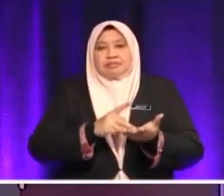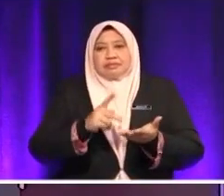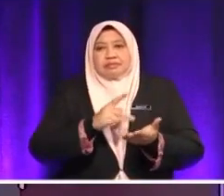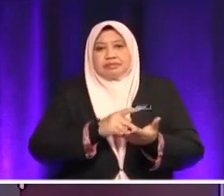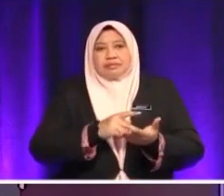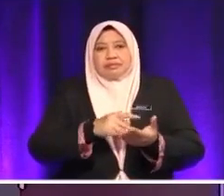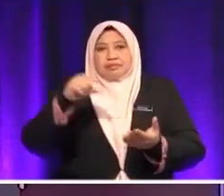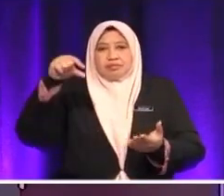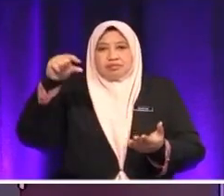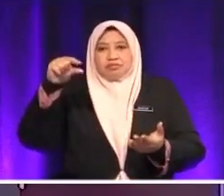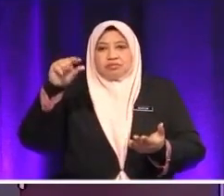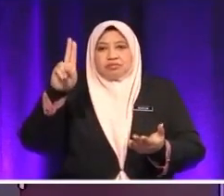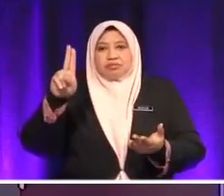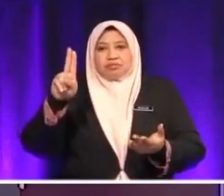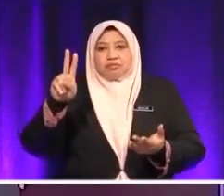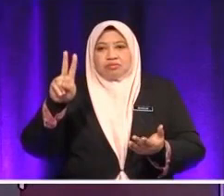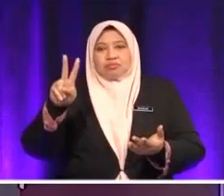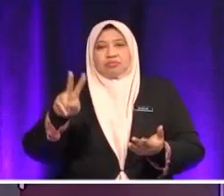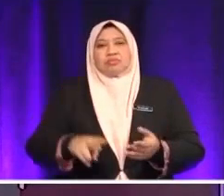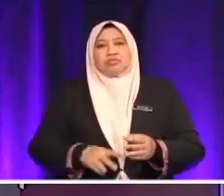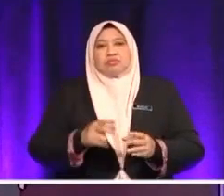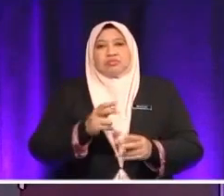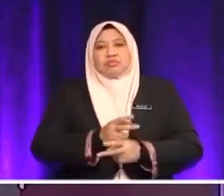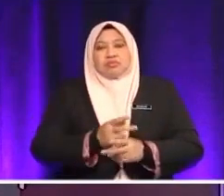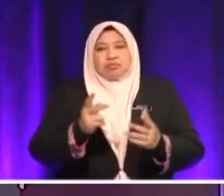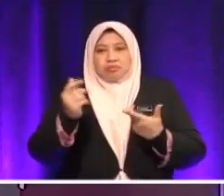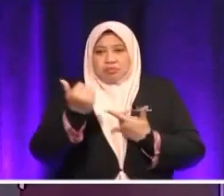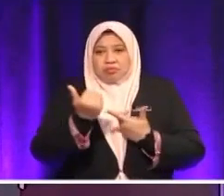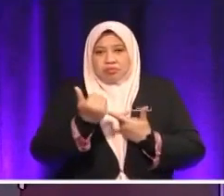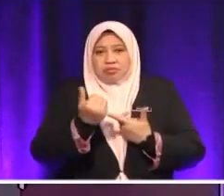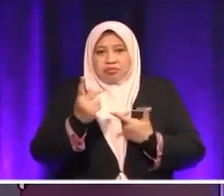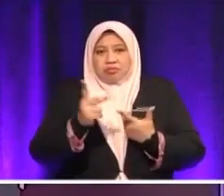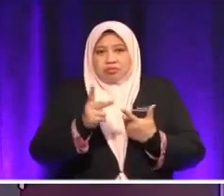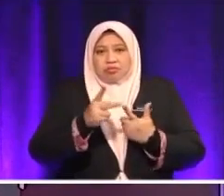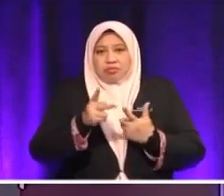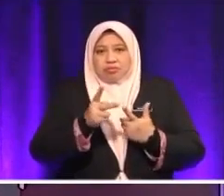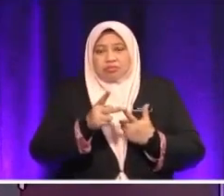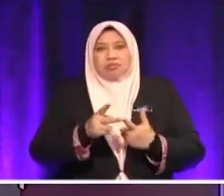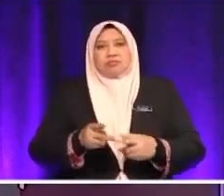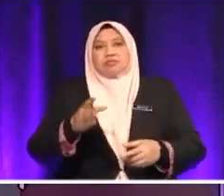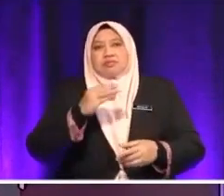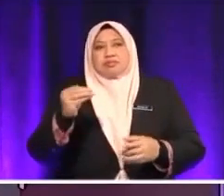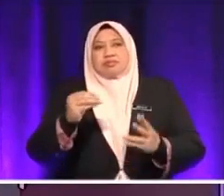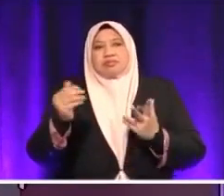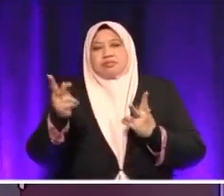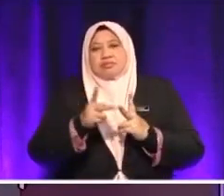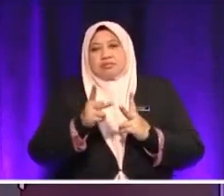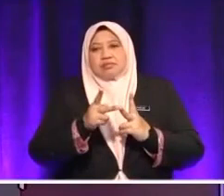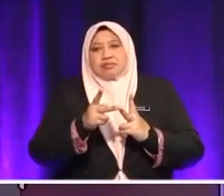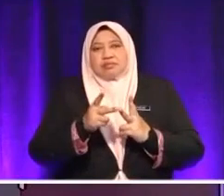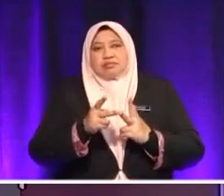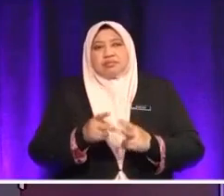Q 2 atau disebut Khatib kedua dan yang terakhir adalah khawatir ketiga Jadi